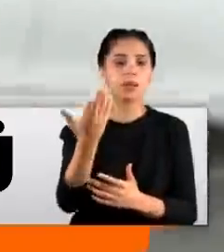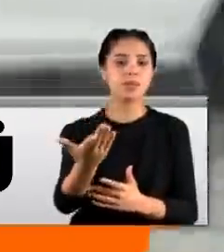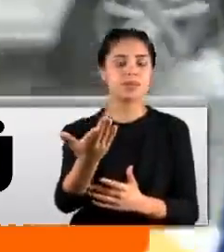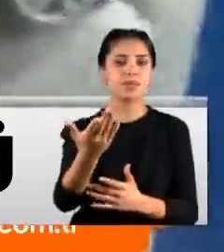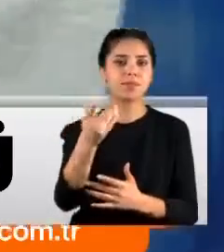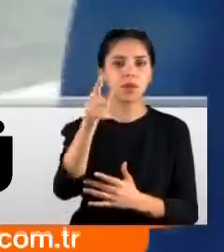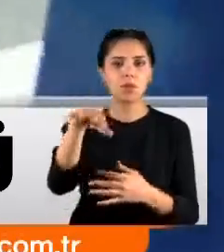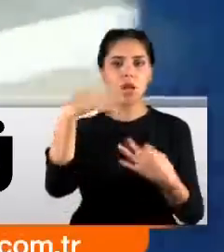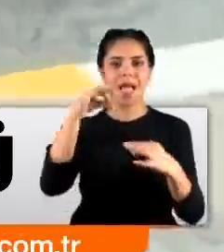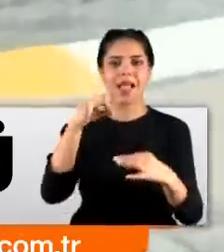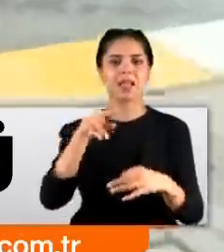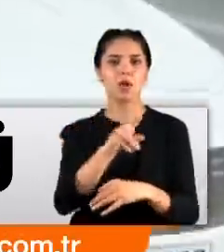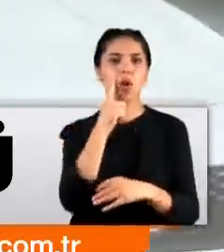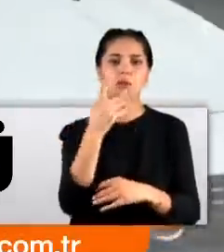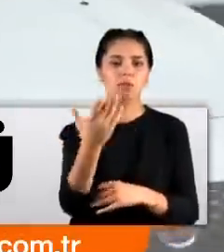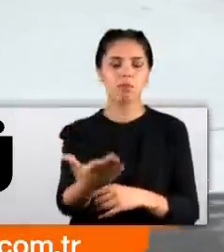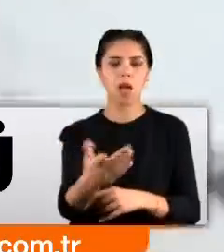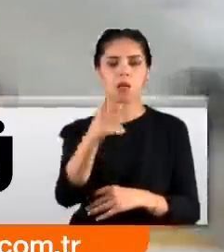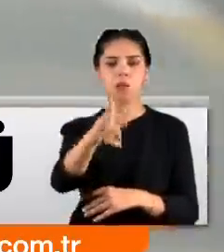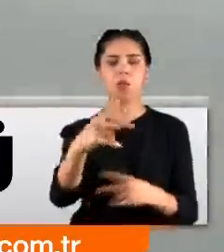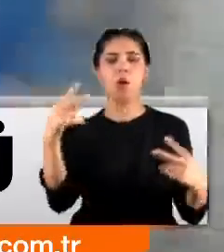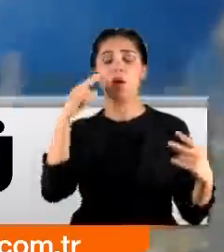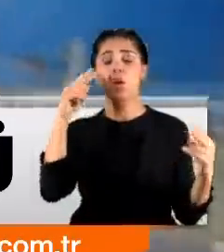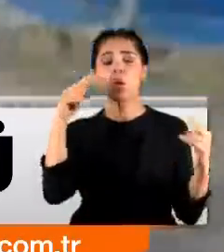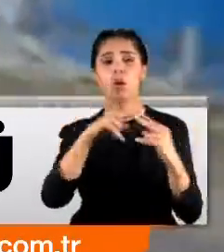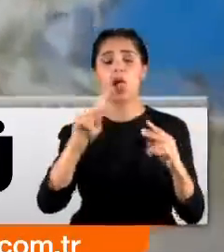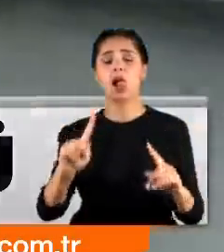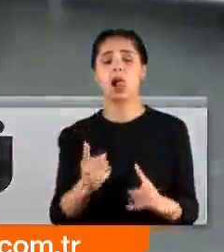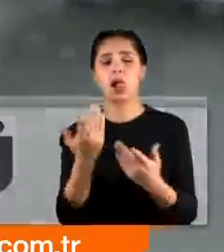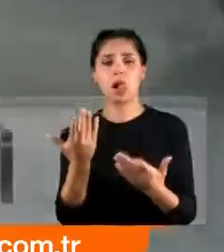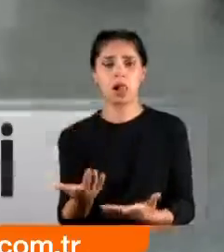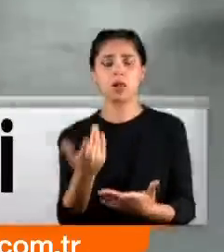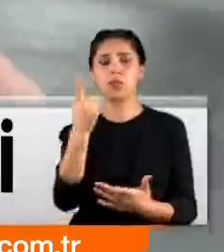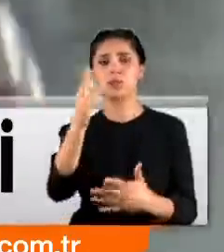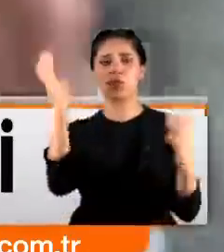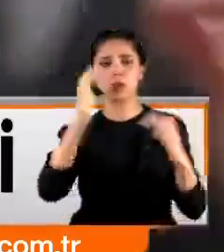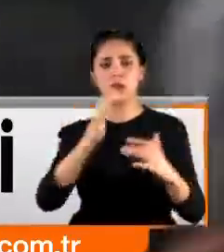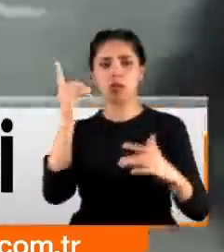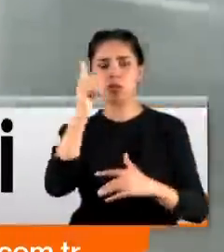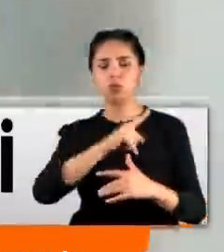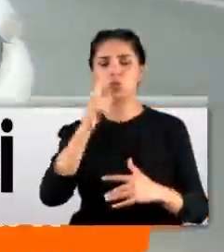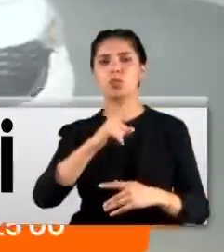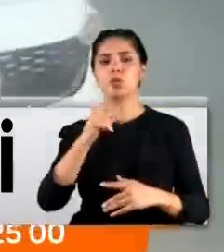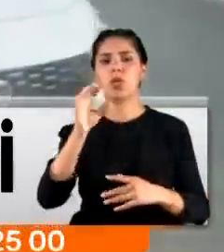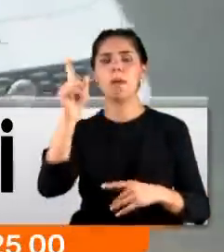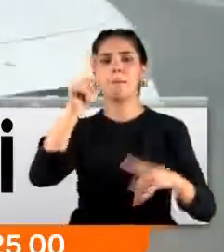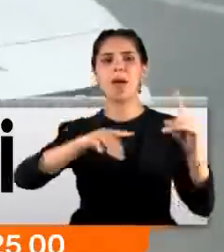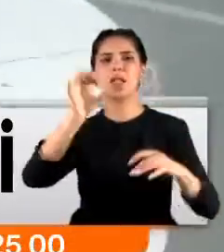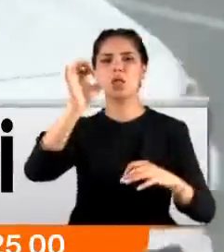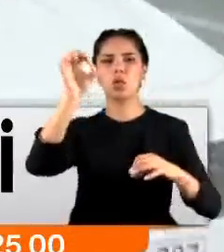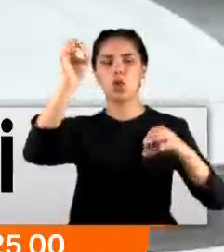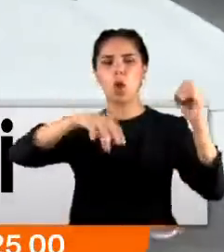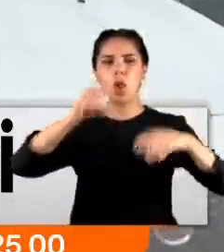da Eskişehir yolunu görüyorsunuz. Göz gözü görmüyor bu kuvvetli sağanak yağışta ara ara dolu yağışlarının